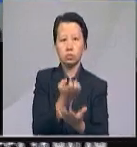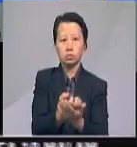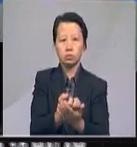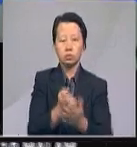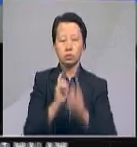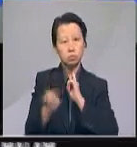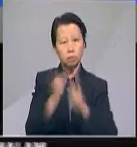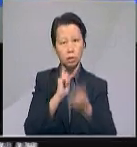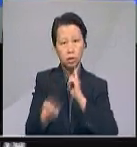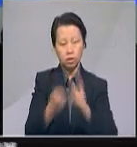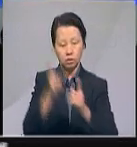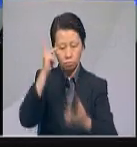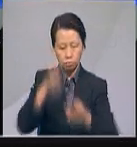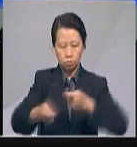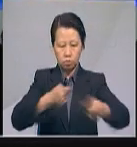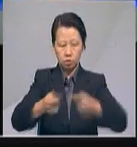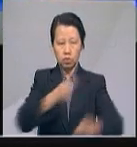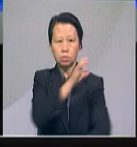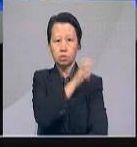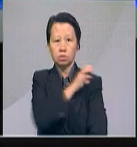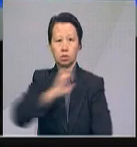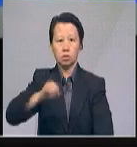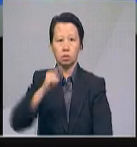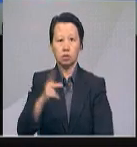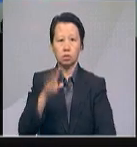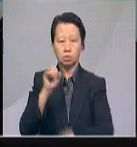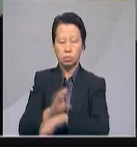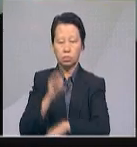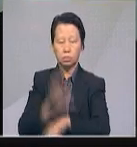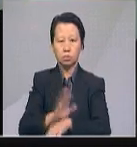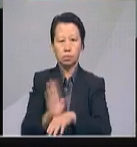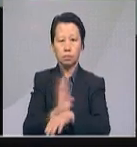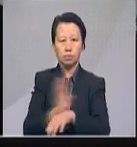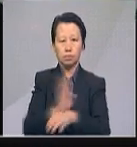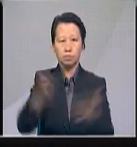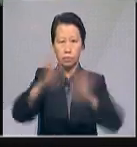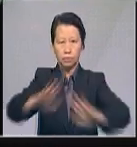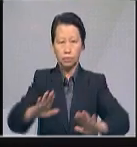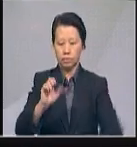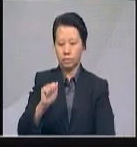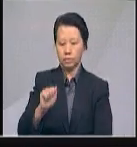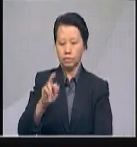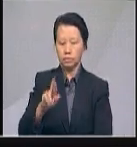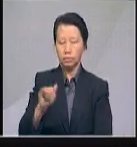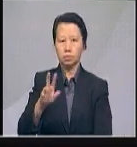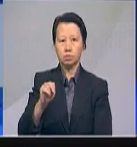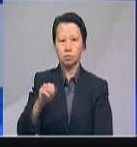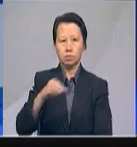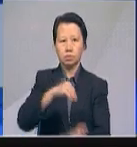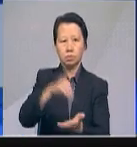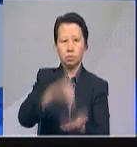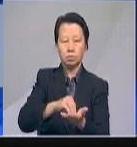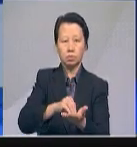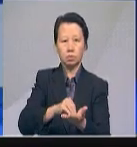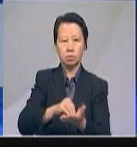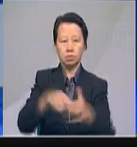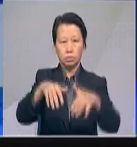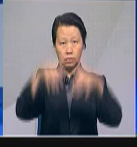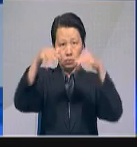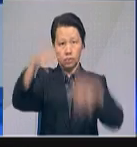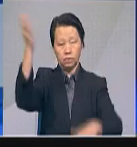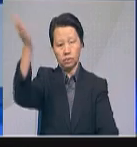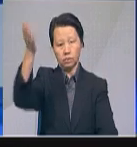Sesi dialog dikendalikan Pengerusi Jawatankuasa Penasihat Perniagaan ASEAN, Arin Jira, di Pusat Konvensyen dan Pameran